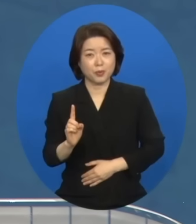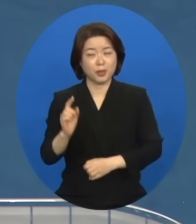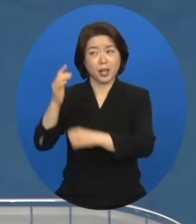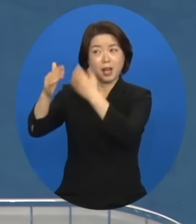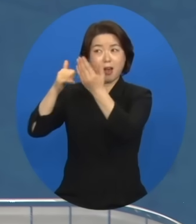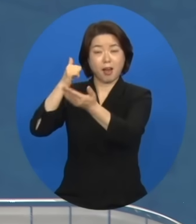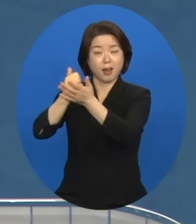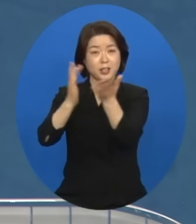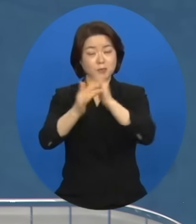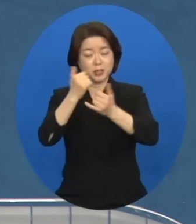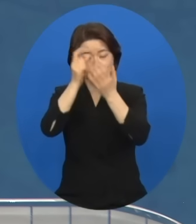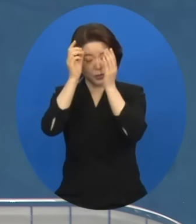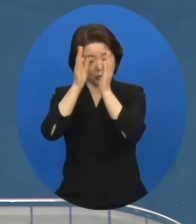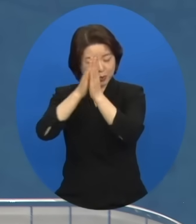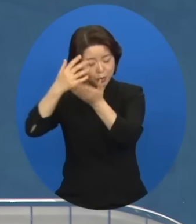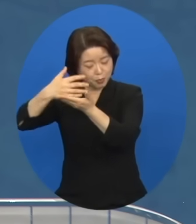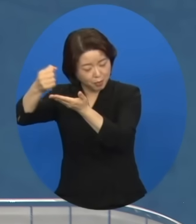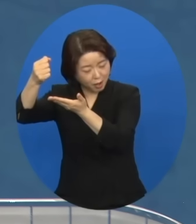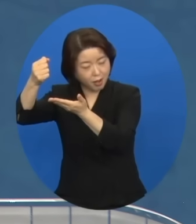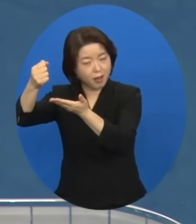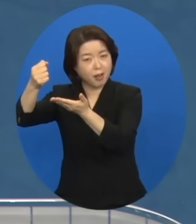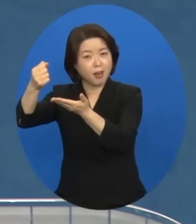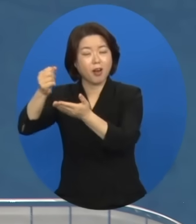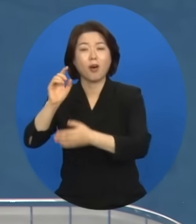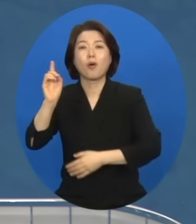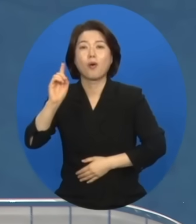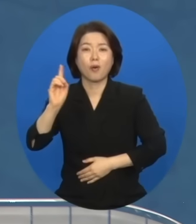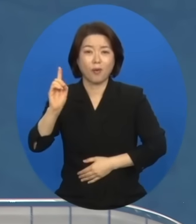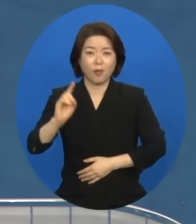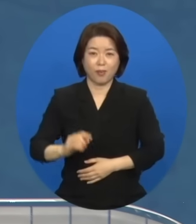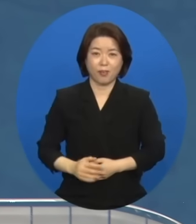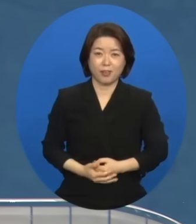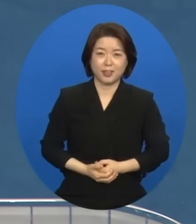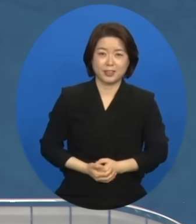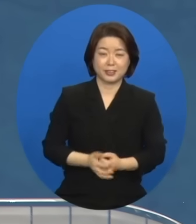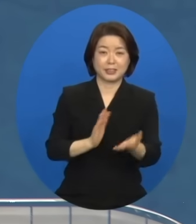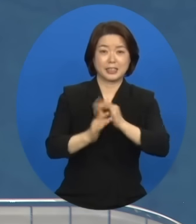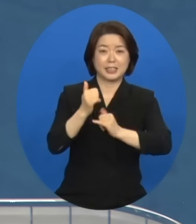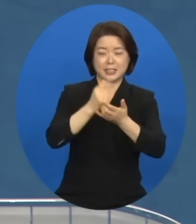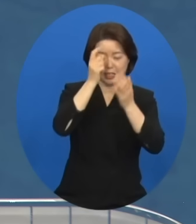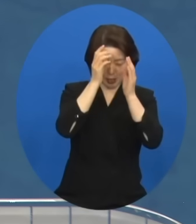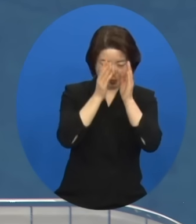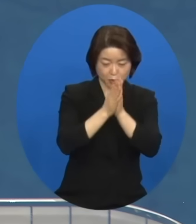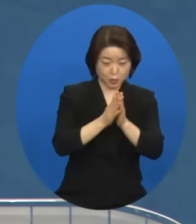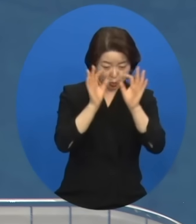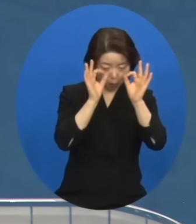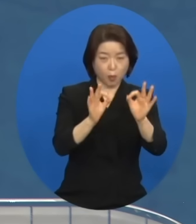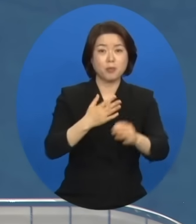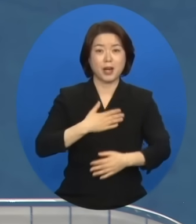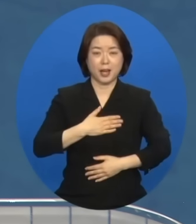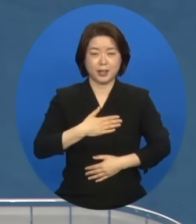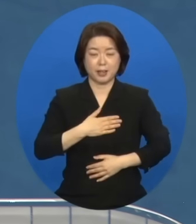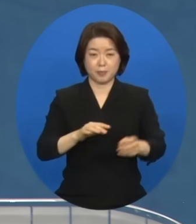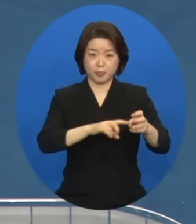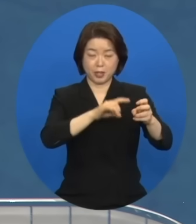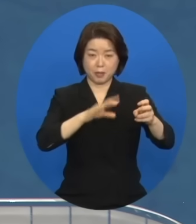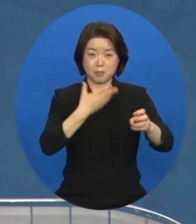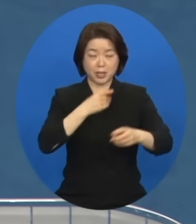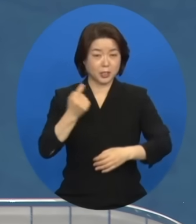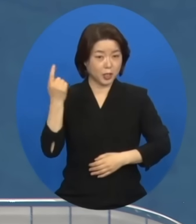하나님이 예수님의 기도를 들으신 것일까? 그건 예수님의 기도에 나와 있습니다. 마태복음